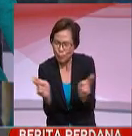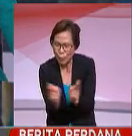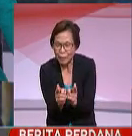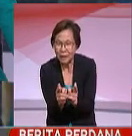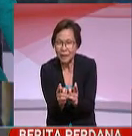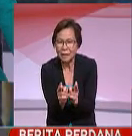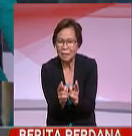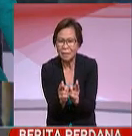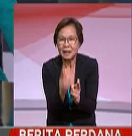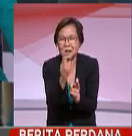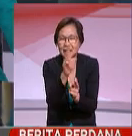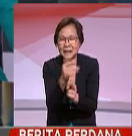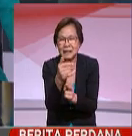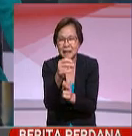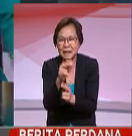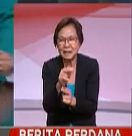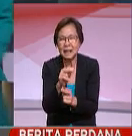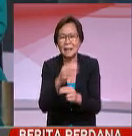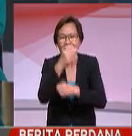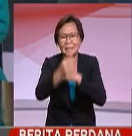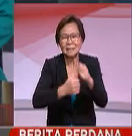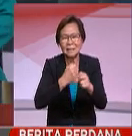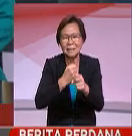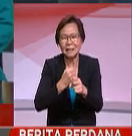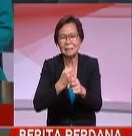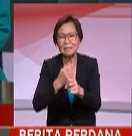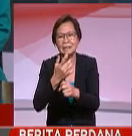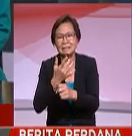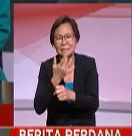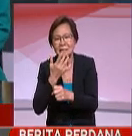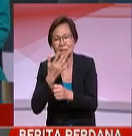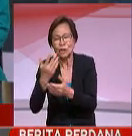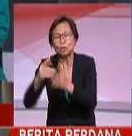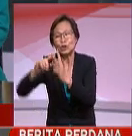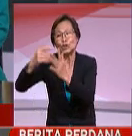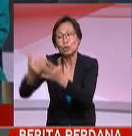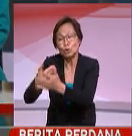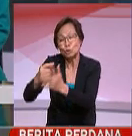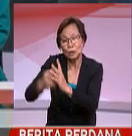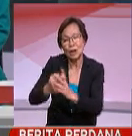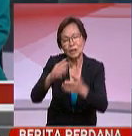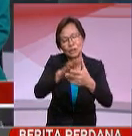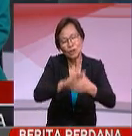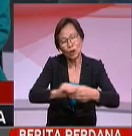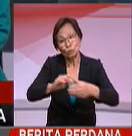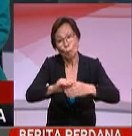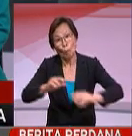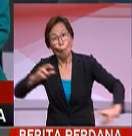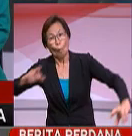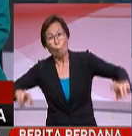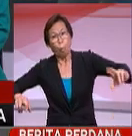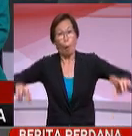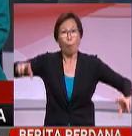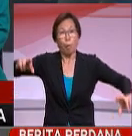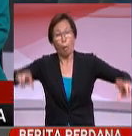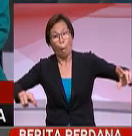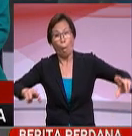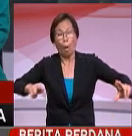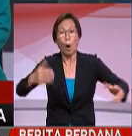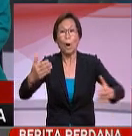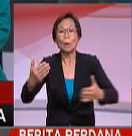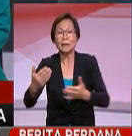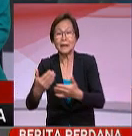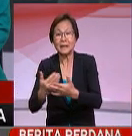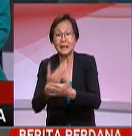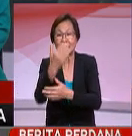berjudul Niantastic New Start. Selain mengimbau semula cerita rakyat mengenai raksasa mitos Nian, pengarah